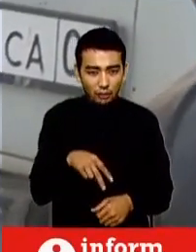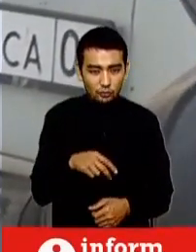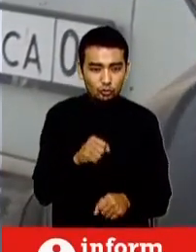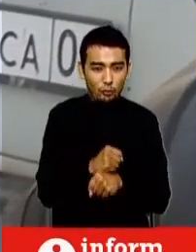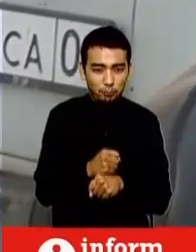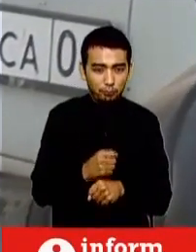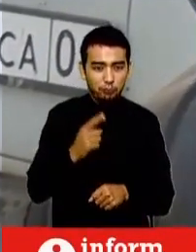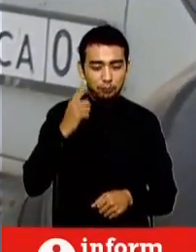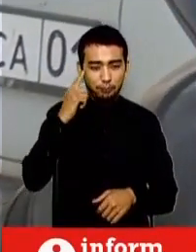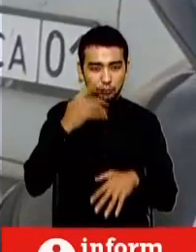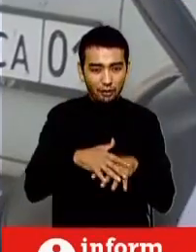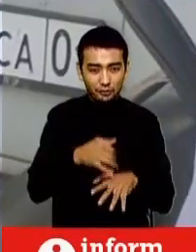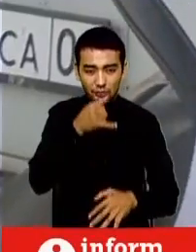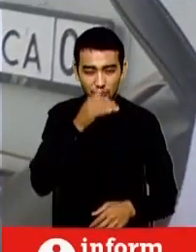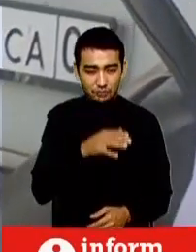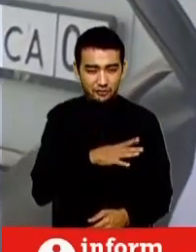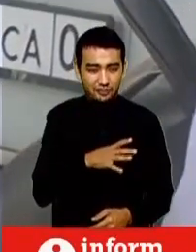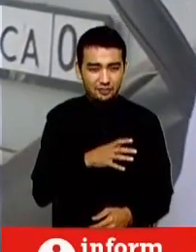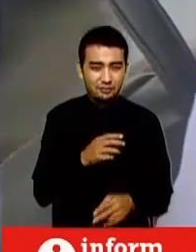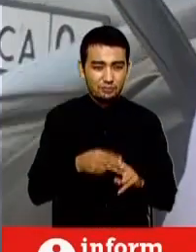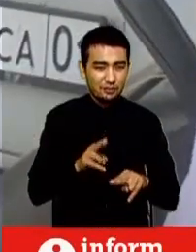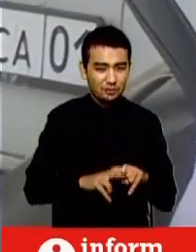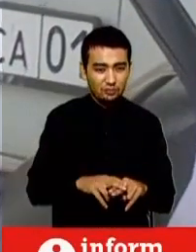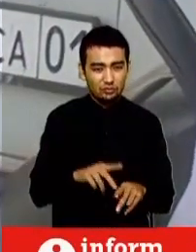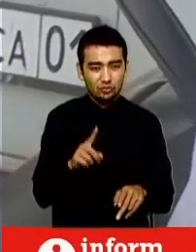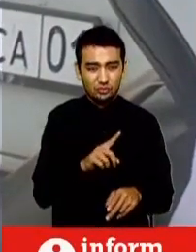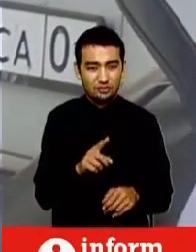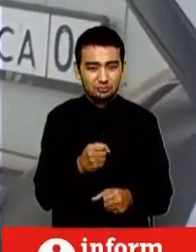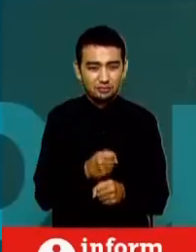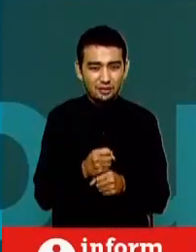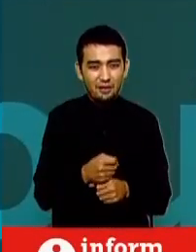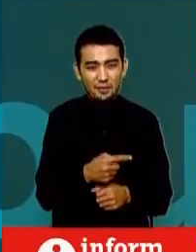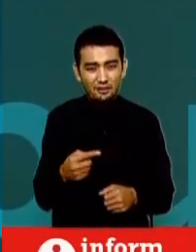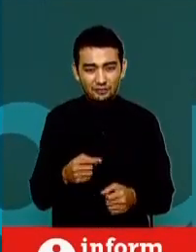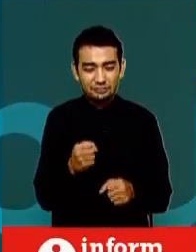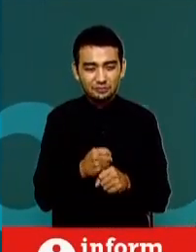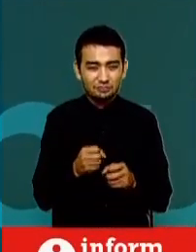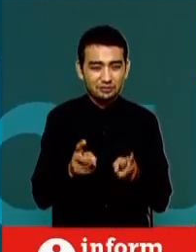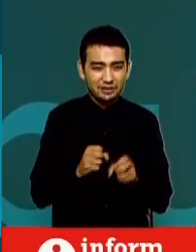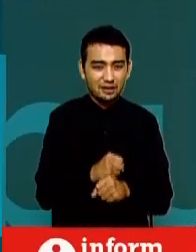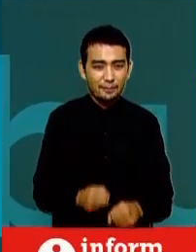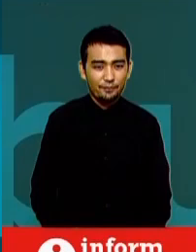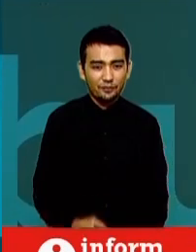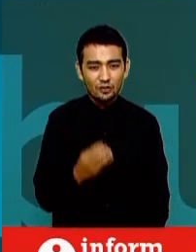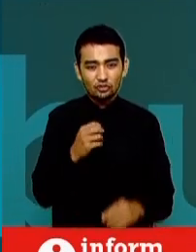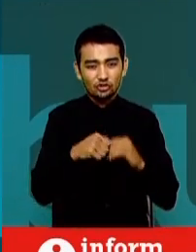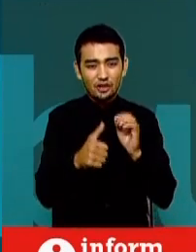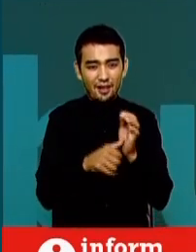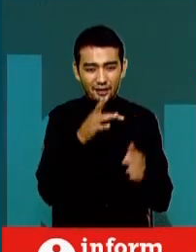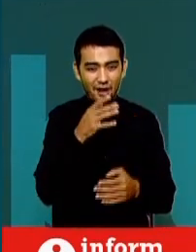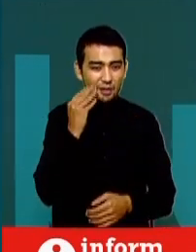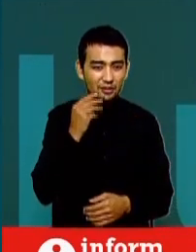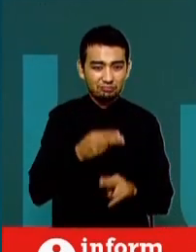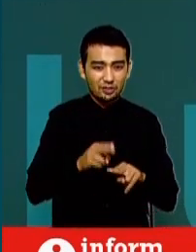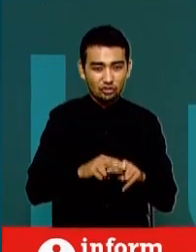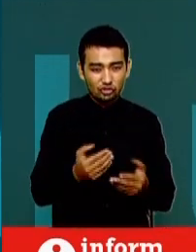знаешь. Поэтому это, думаю, очень хорошая вещь, что они вот здесь делают, показывают. Еще на слуху пожар в 16-этажке в Алматы,